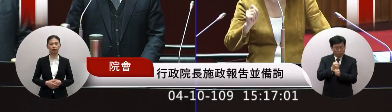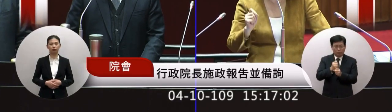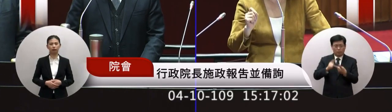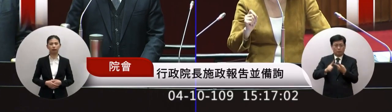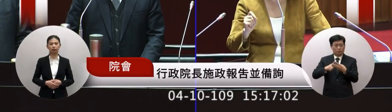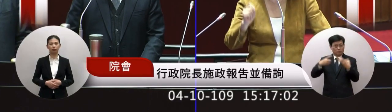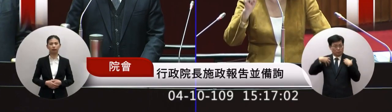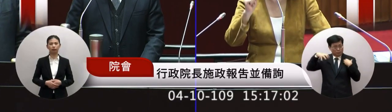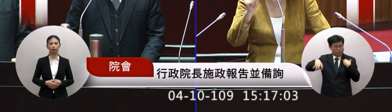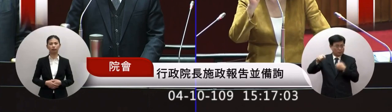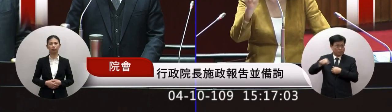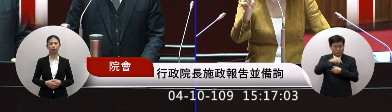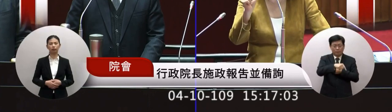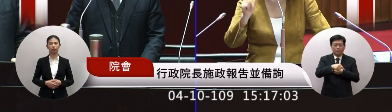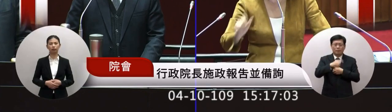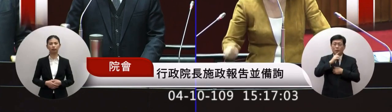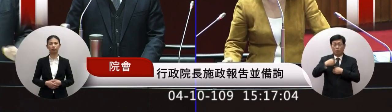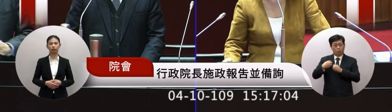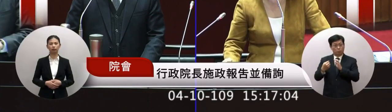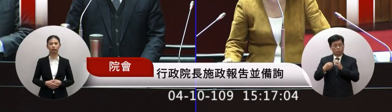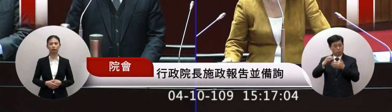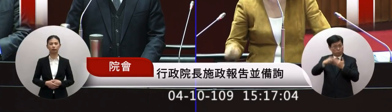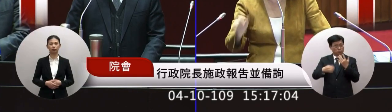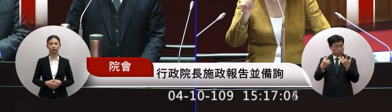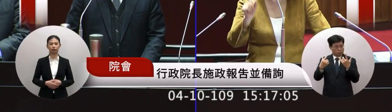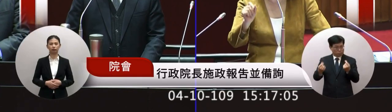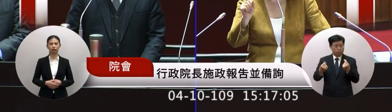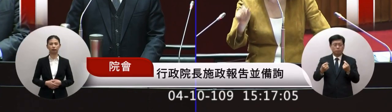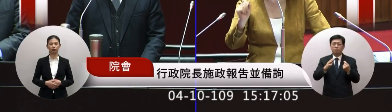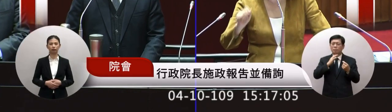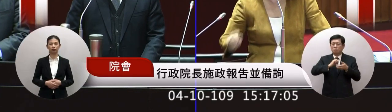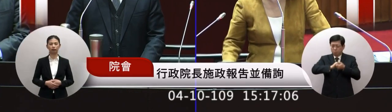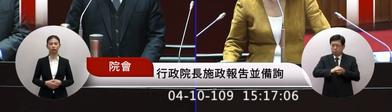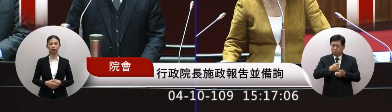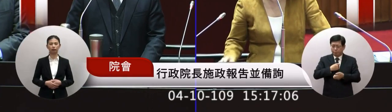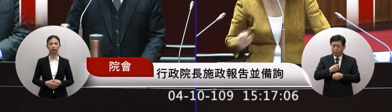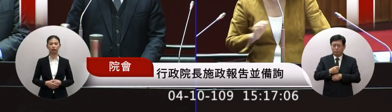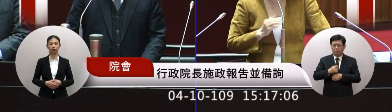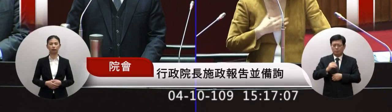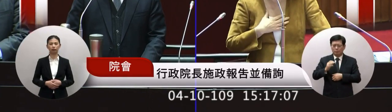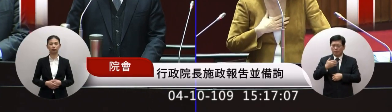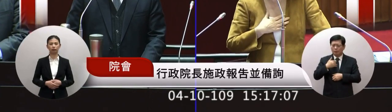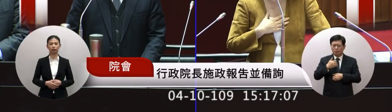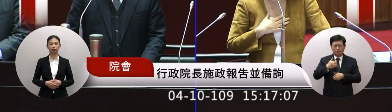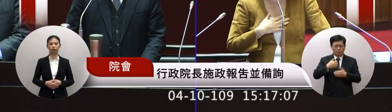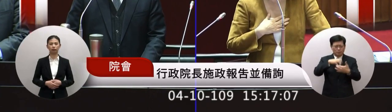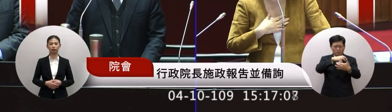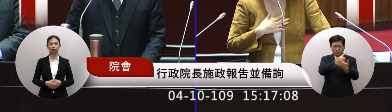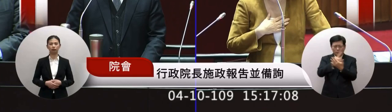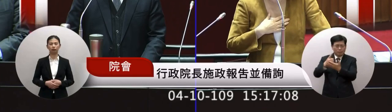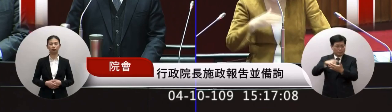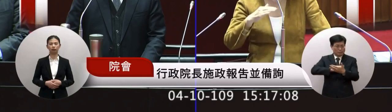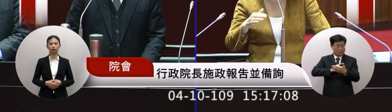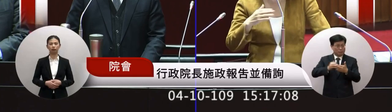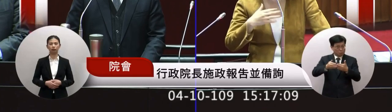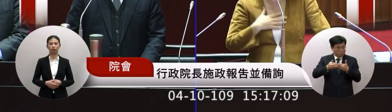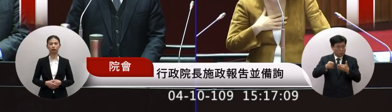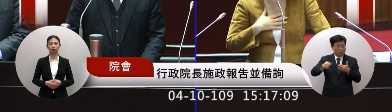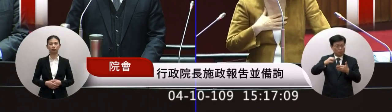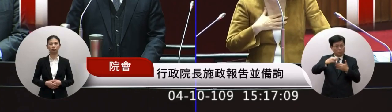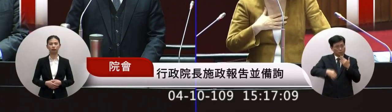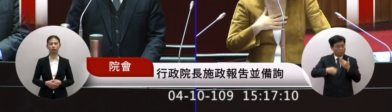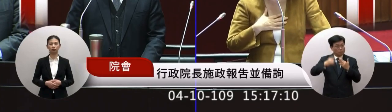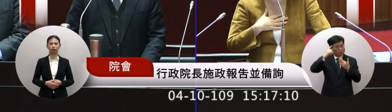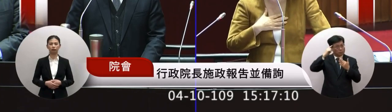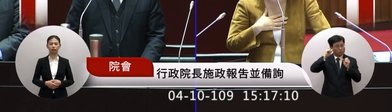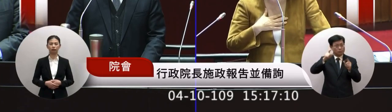主管机关呢，虽然讲出来的一个话都是讲必要，但是每个人心中对于必要的感觉标准不一